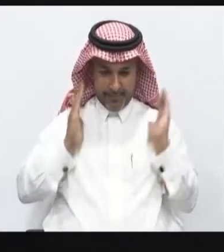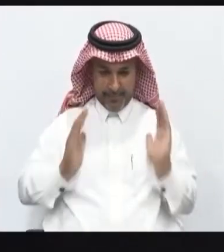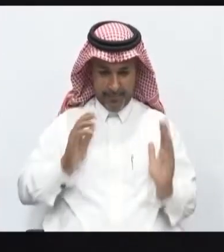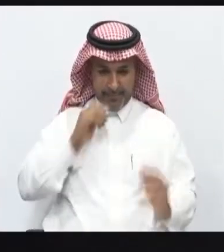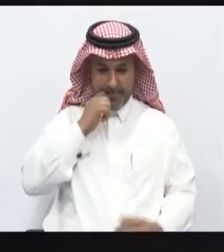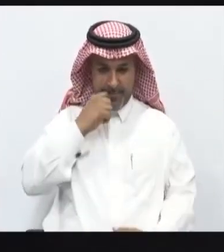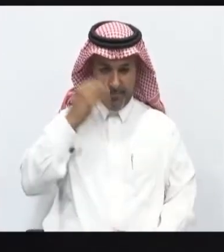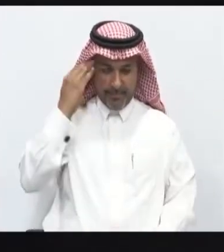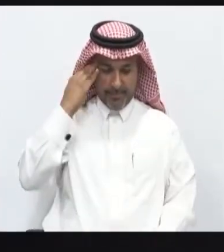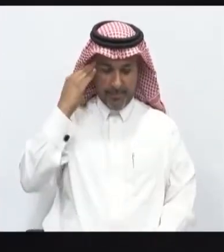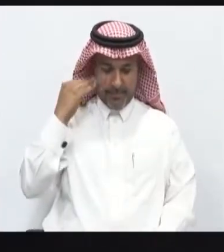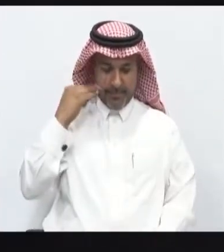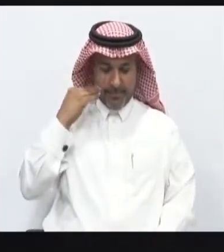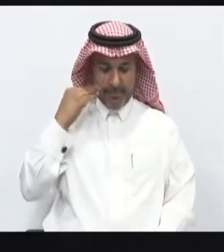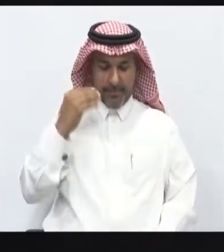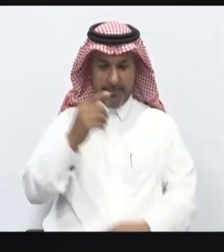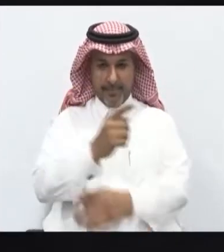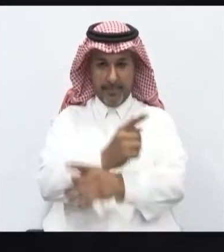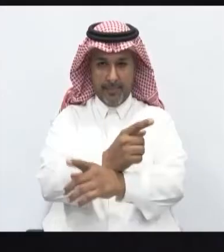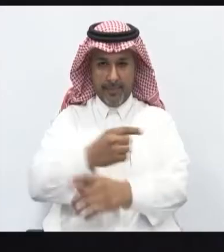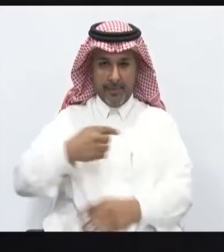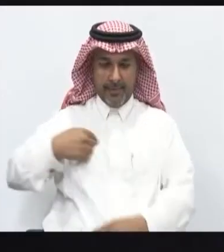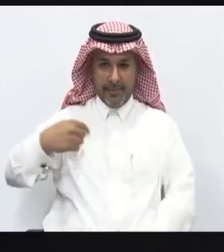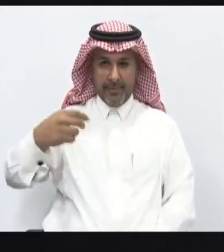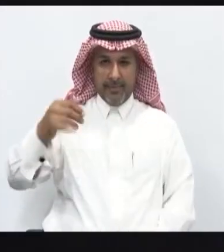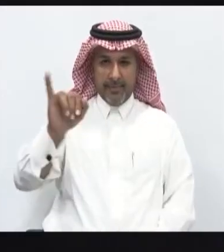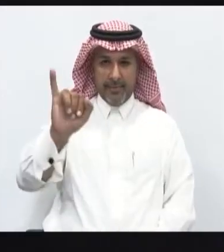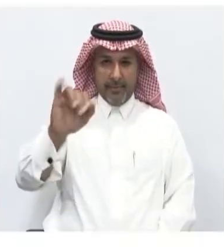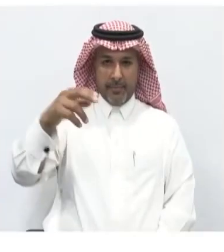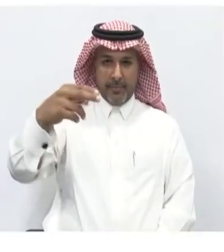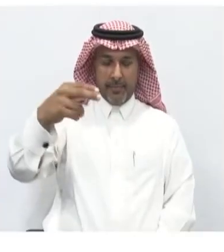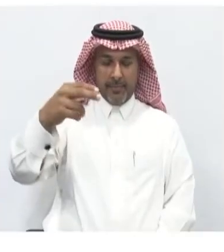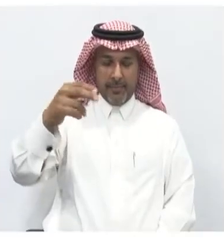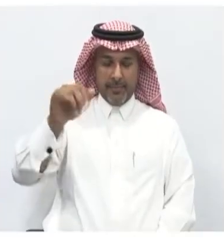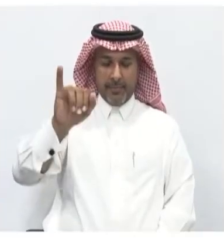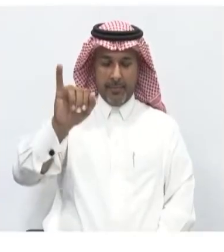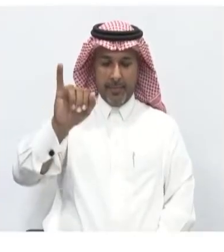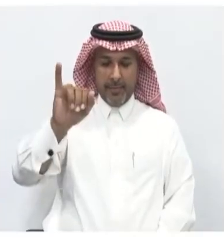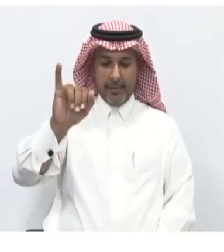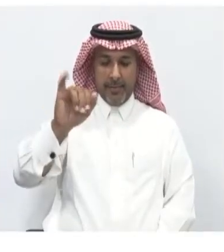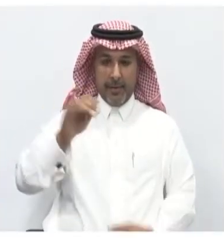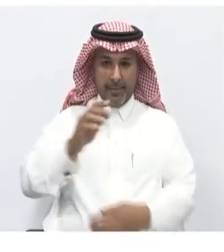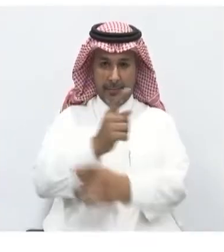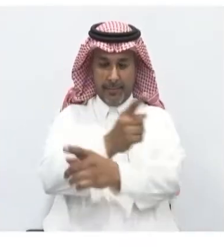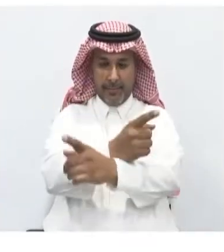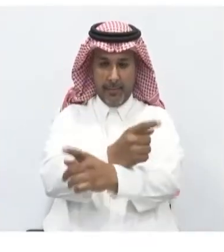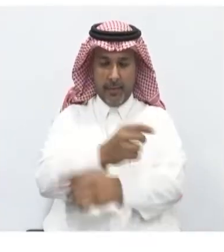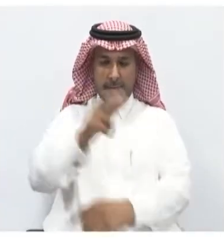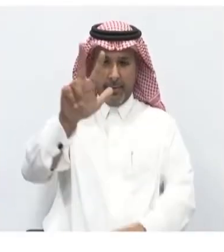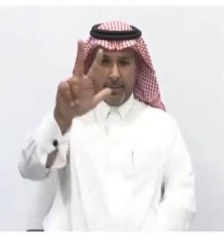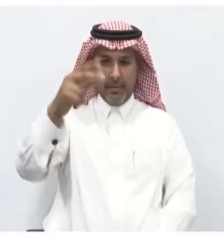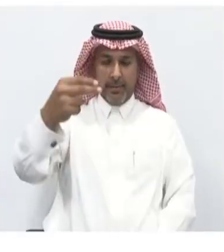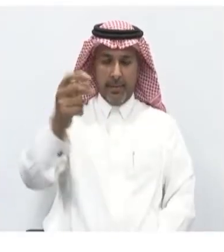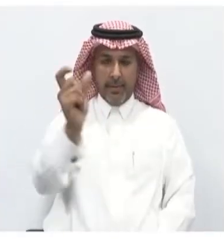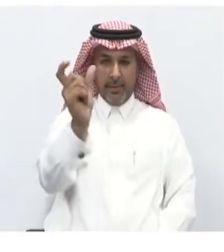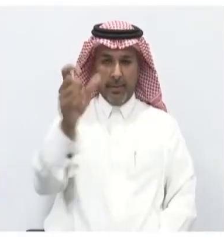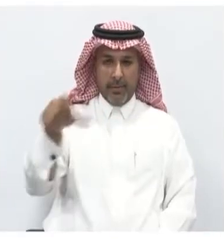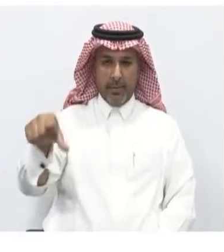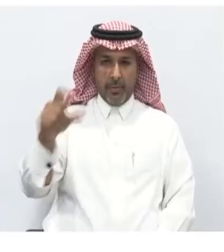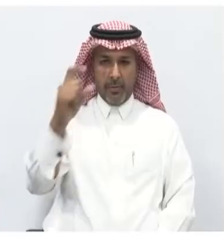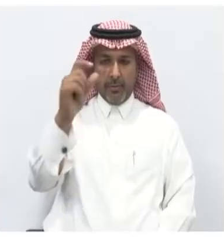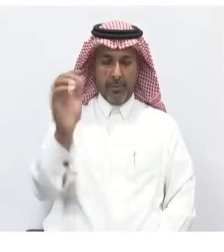اثنين معكم معلمتكم العنود العتيبي معنا استاذ لغه الاشاره بدر الحمود باذن الله اليوم سنبدا درس جديد